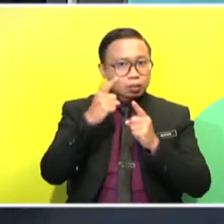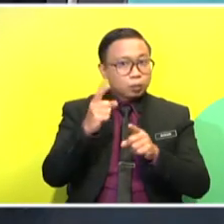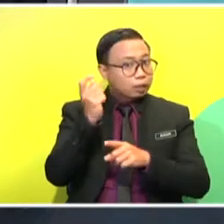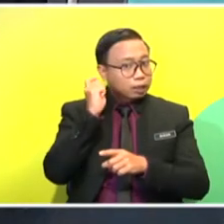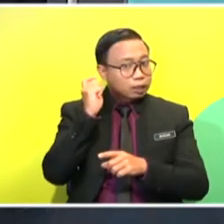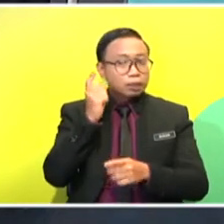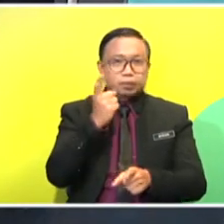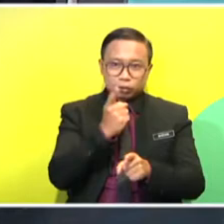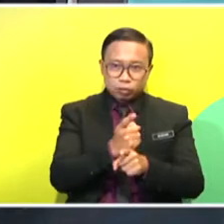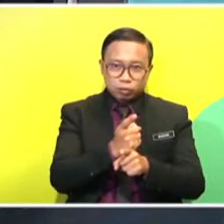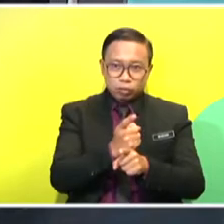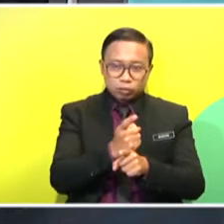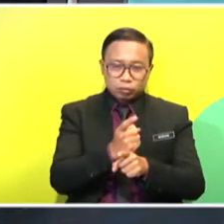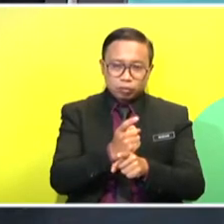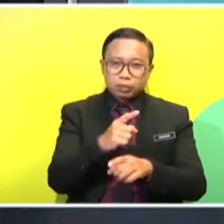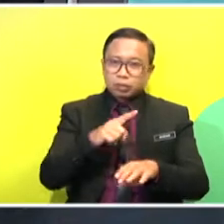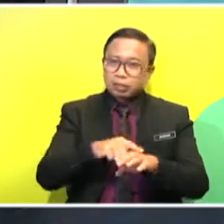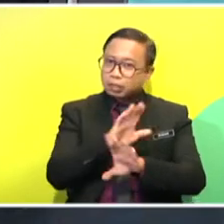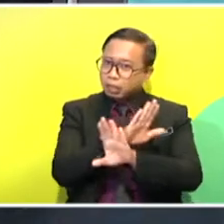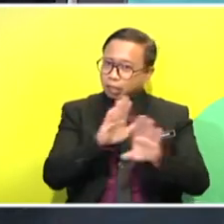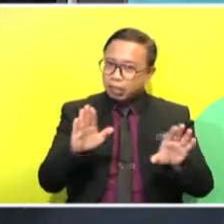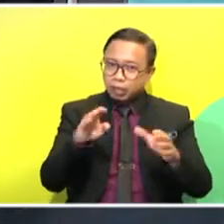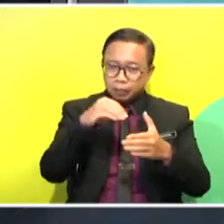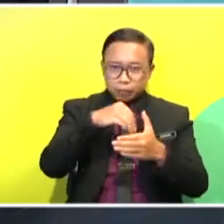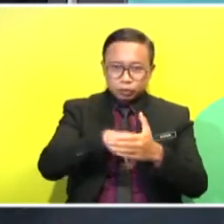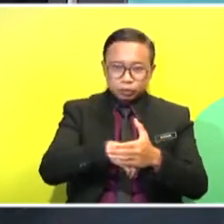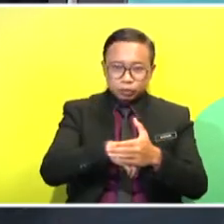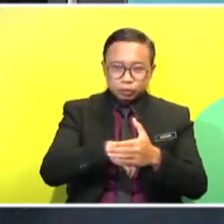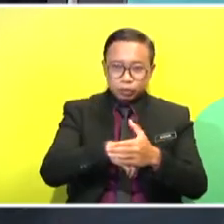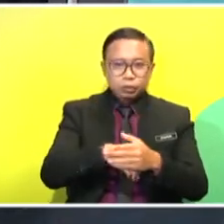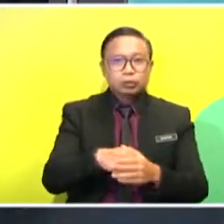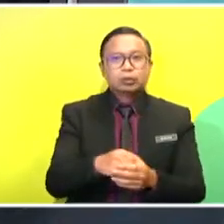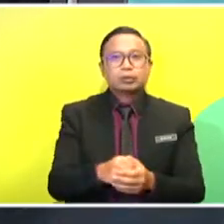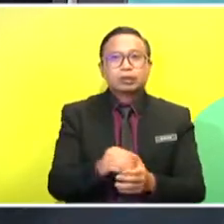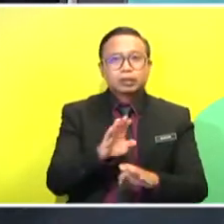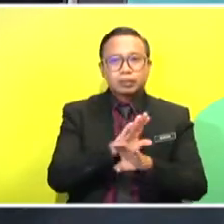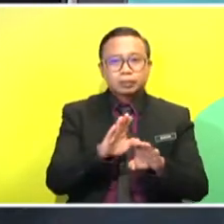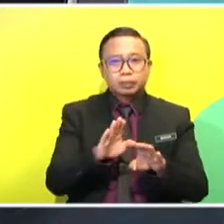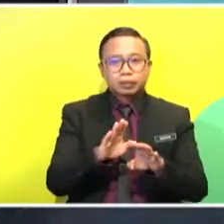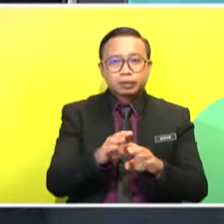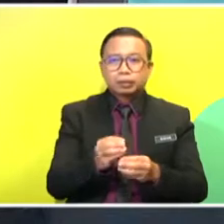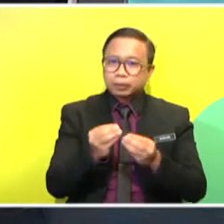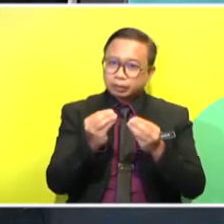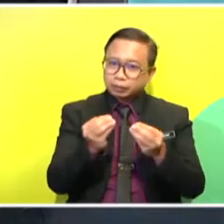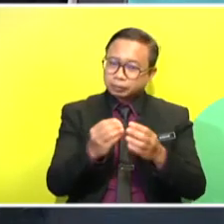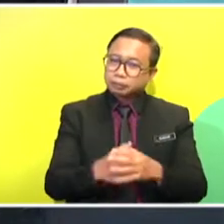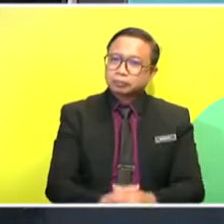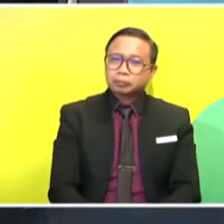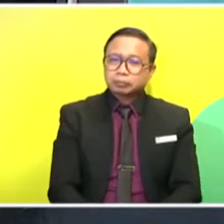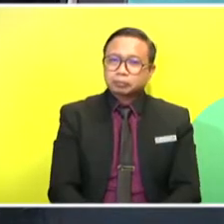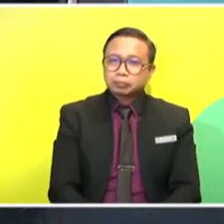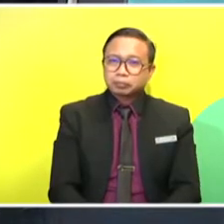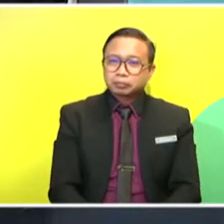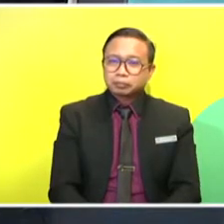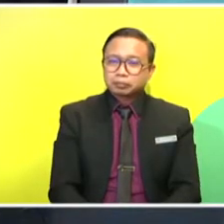benar. Jawapan dia ialah dilarang masuk tanpa kebenaran. Okey, baik. Cuba tengok dekat dalam papan tersebut.